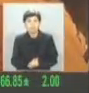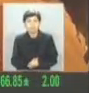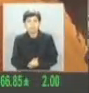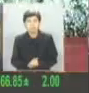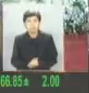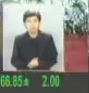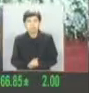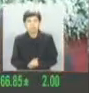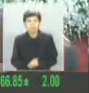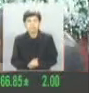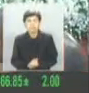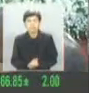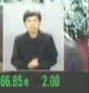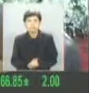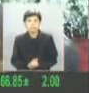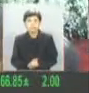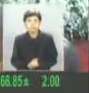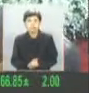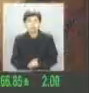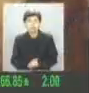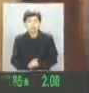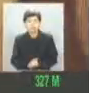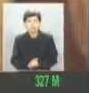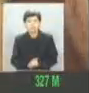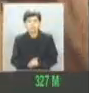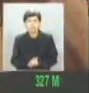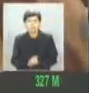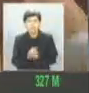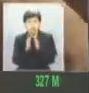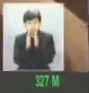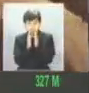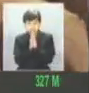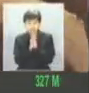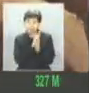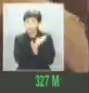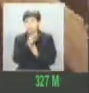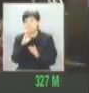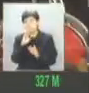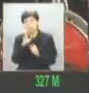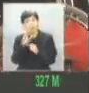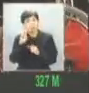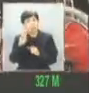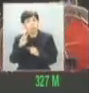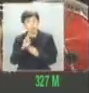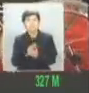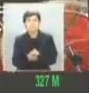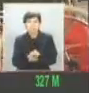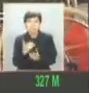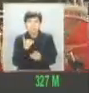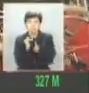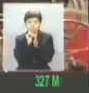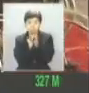านกันดาล สำหรับพิธีเคลื่อนสรีระสังขารพระธรรมวิสุทธิมงคลหรือหลวงตามหาบัว